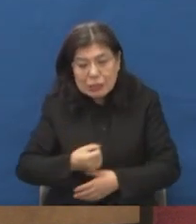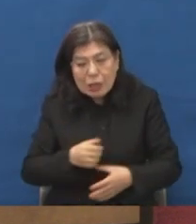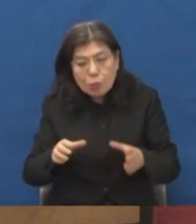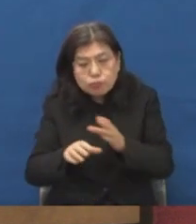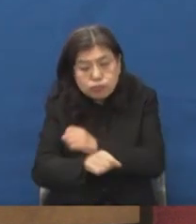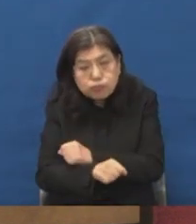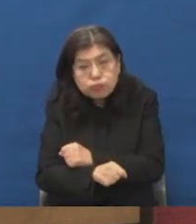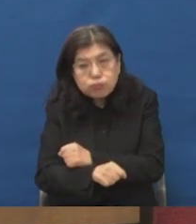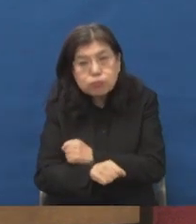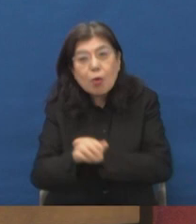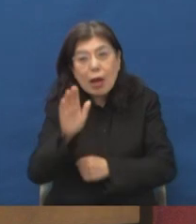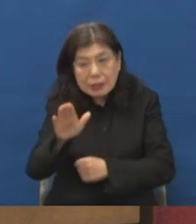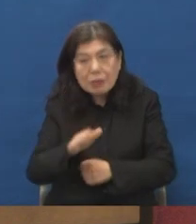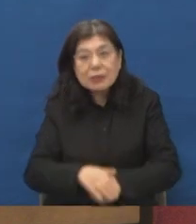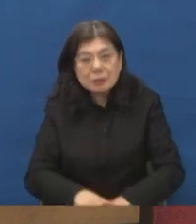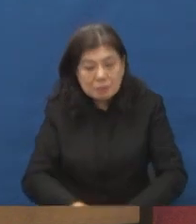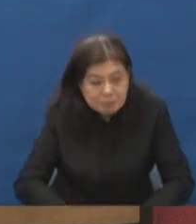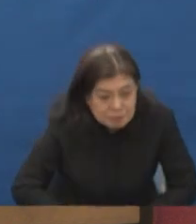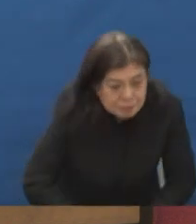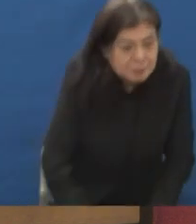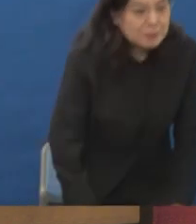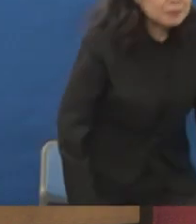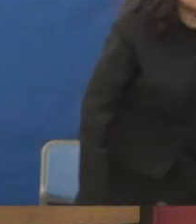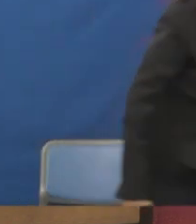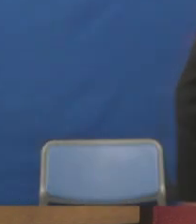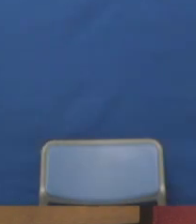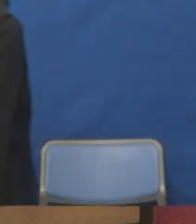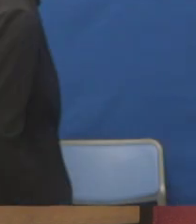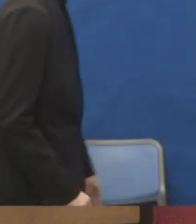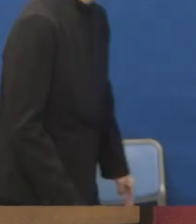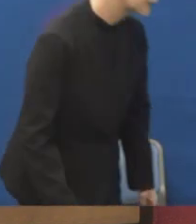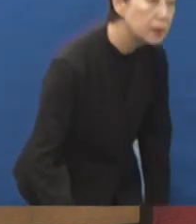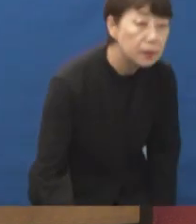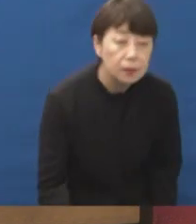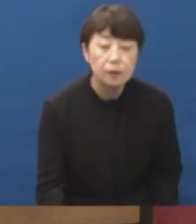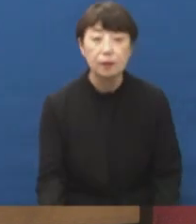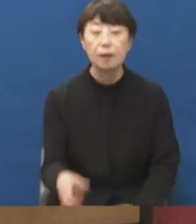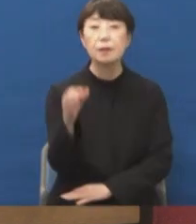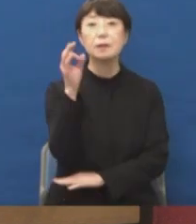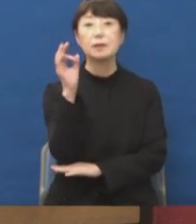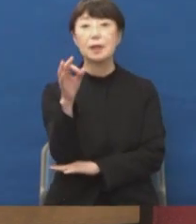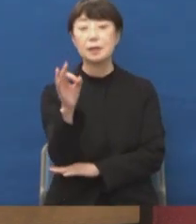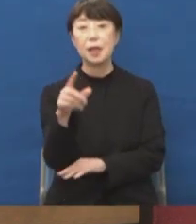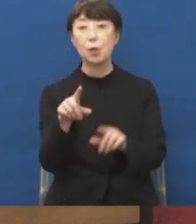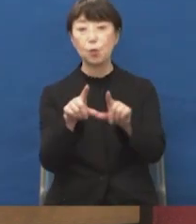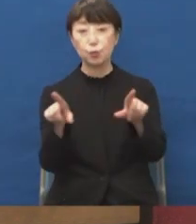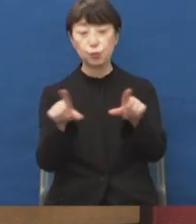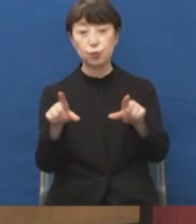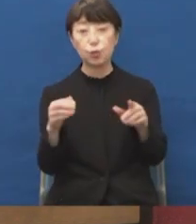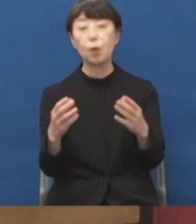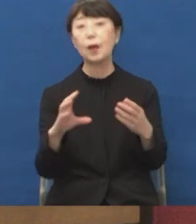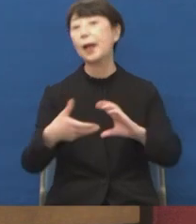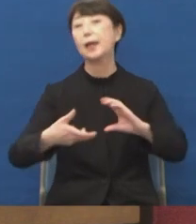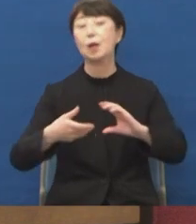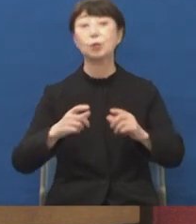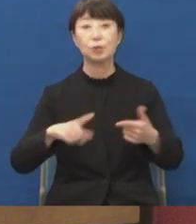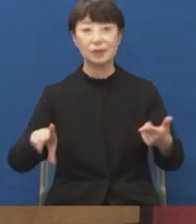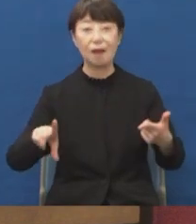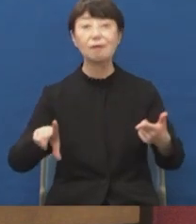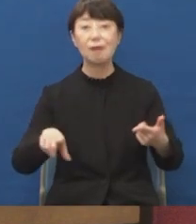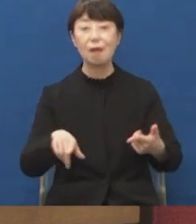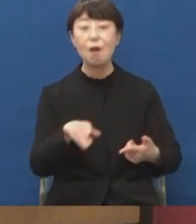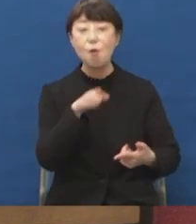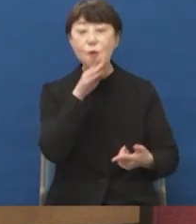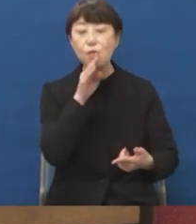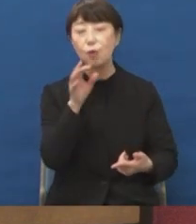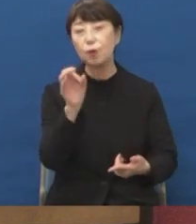きたことも事実であります。数字上の財政改革ではなく、お金の使い方が本当に意図